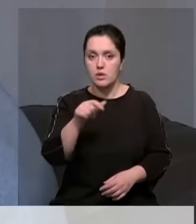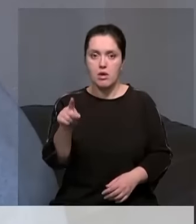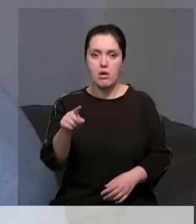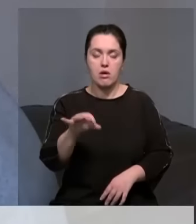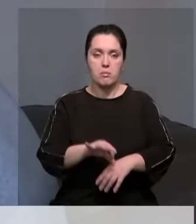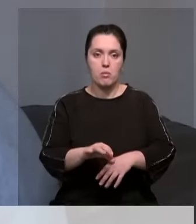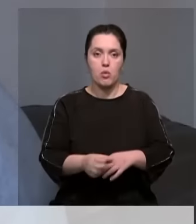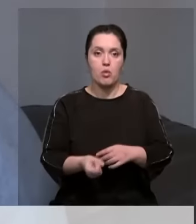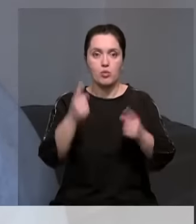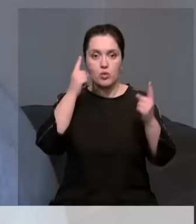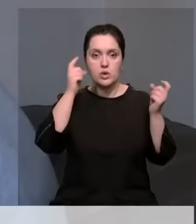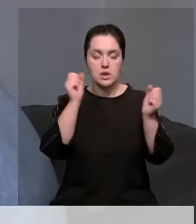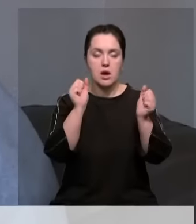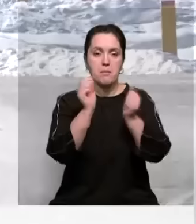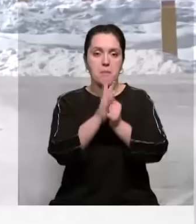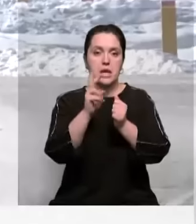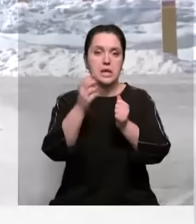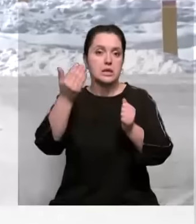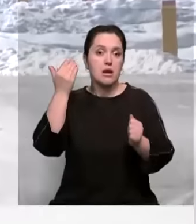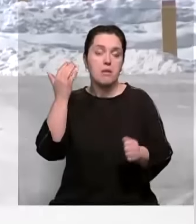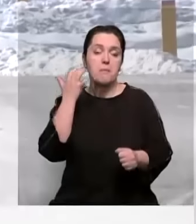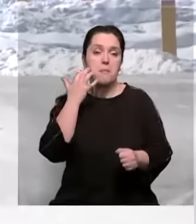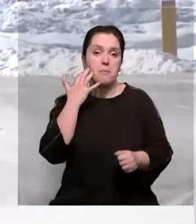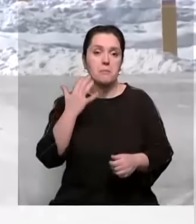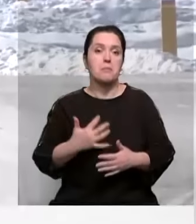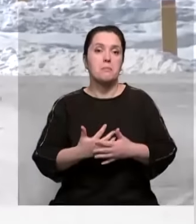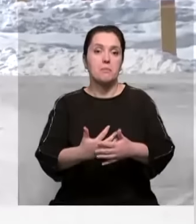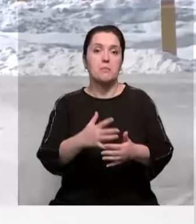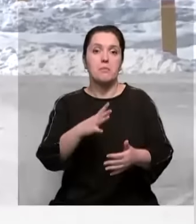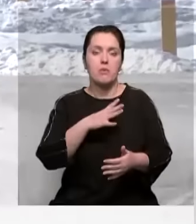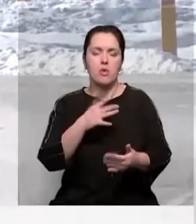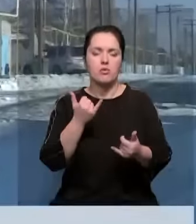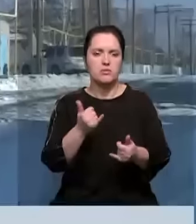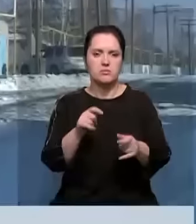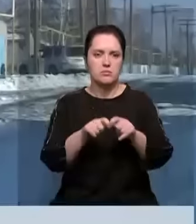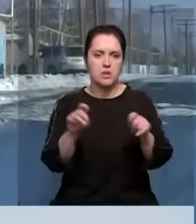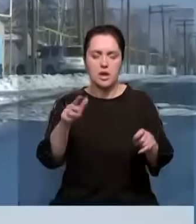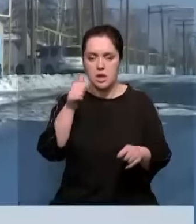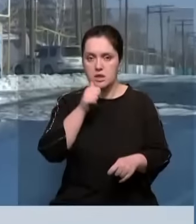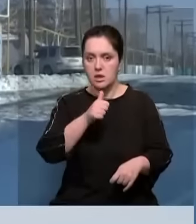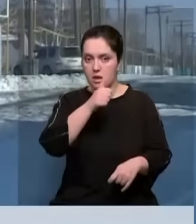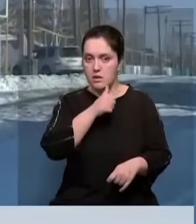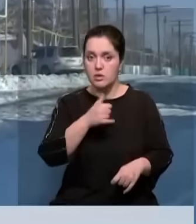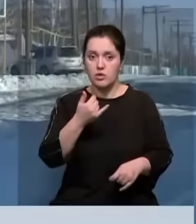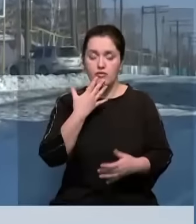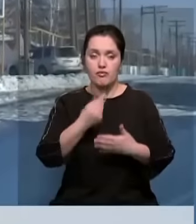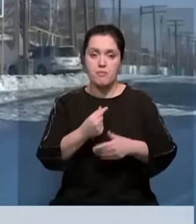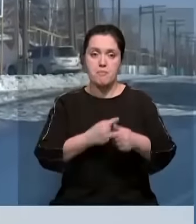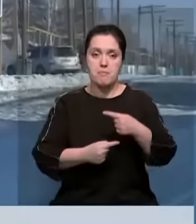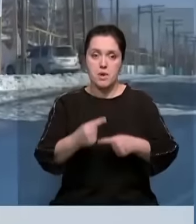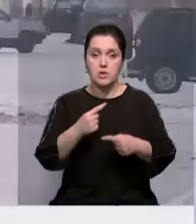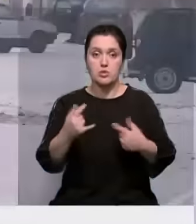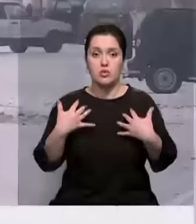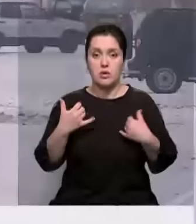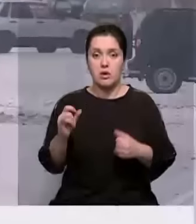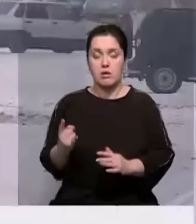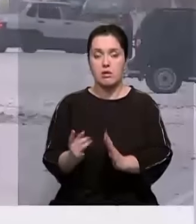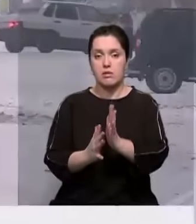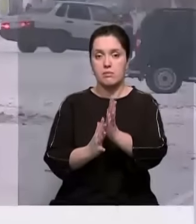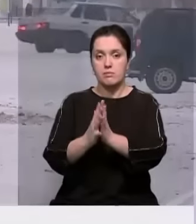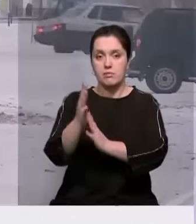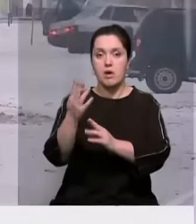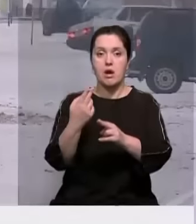диагнозе она узнала почти 15 лет назад во время беременности, но до сих пор предпочитает не афишировать его. Сейчас она ведет свой бизнес и воспитывает здорового ребенка. Считает,